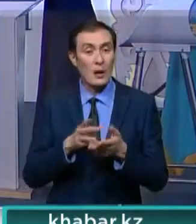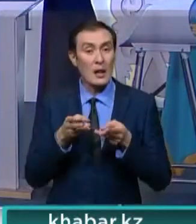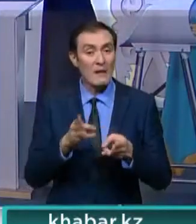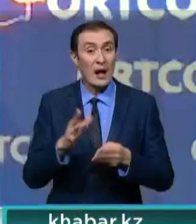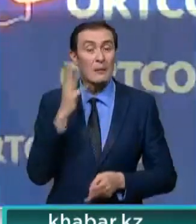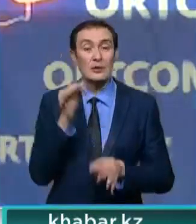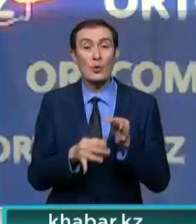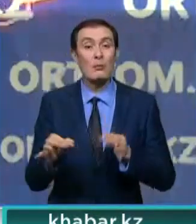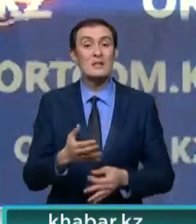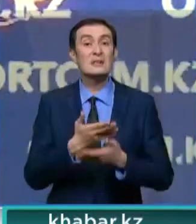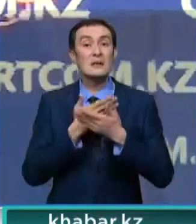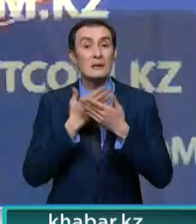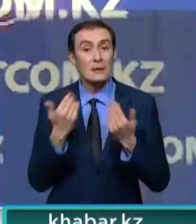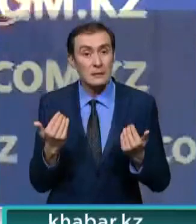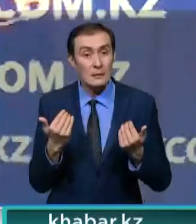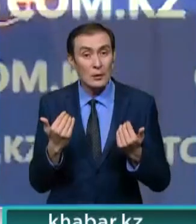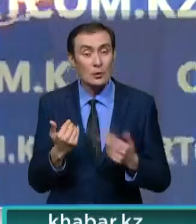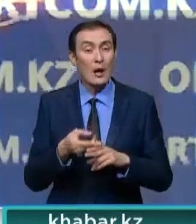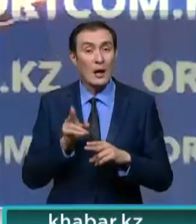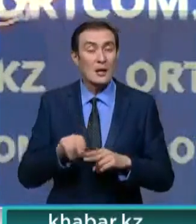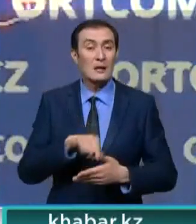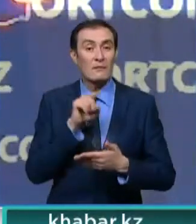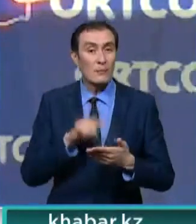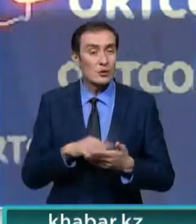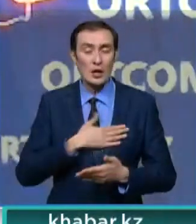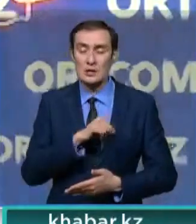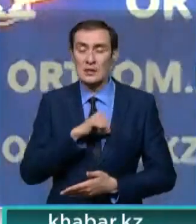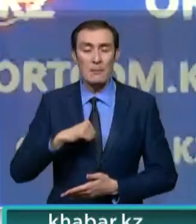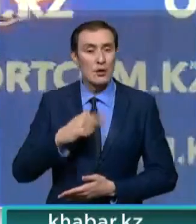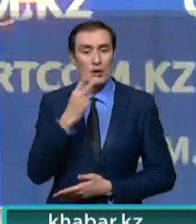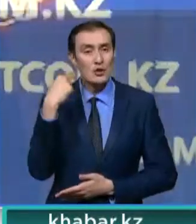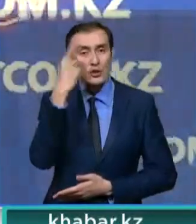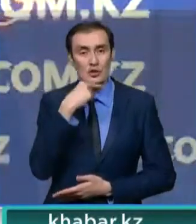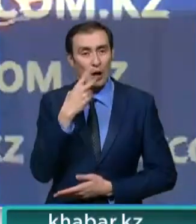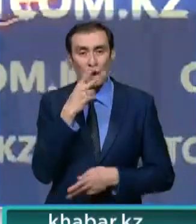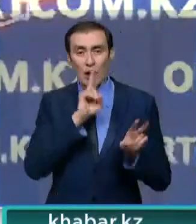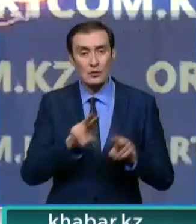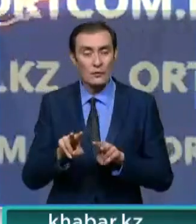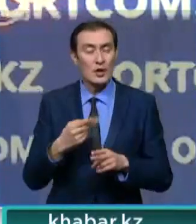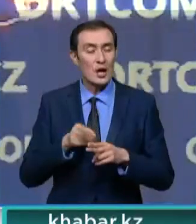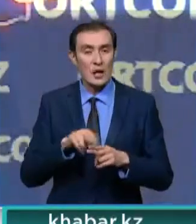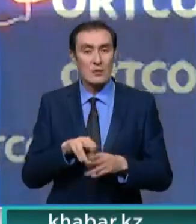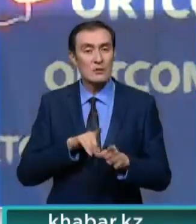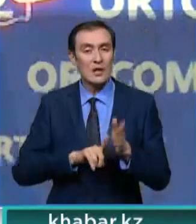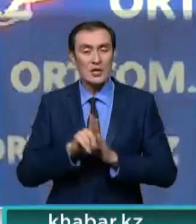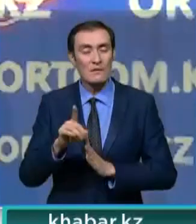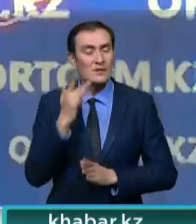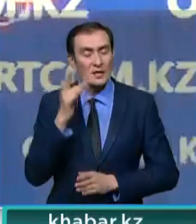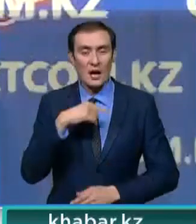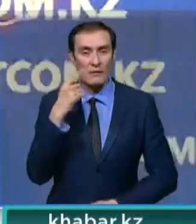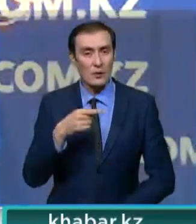области нет. Почему? Потому что этот вопрос я держу на личном контроле. И им начал заниматься. Я всегда